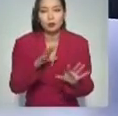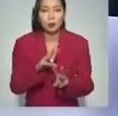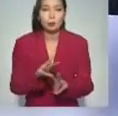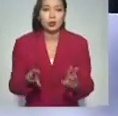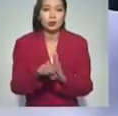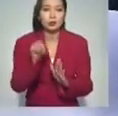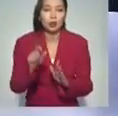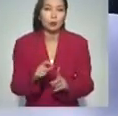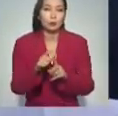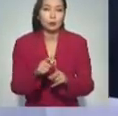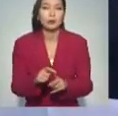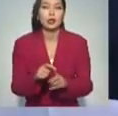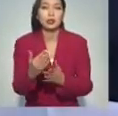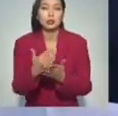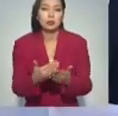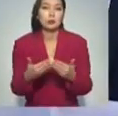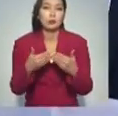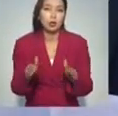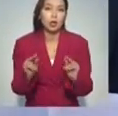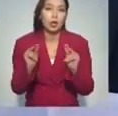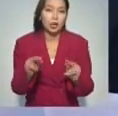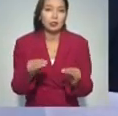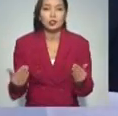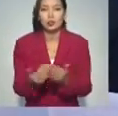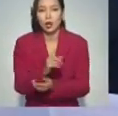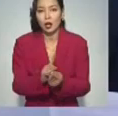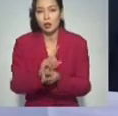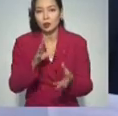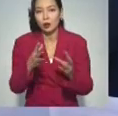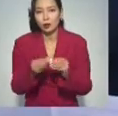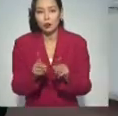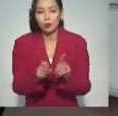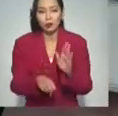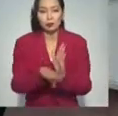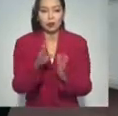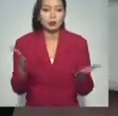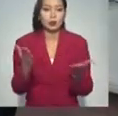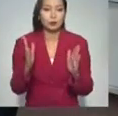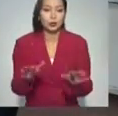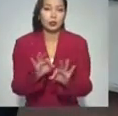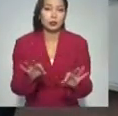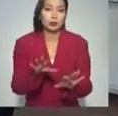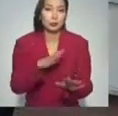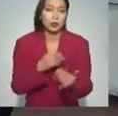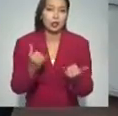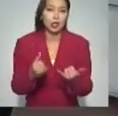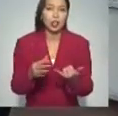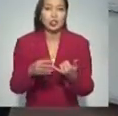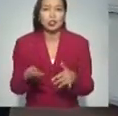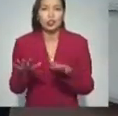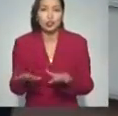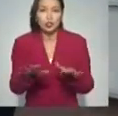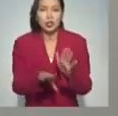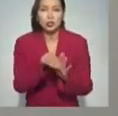партиялық тізім ашықтық, әділдік және жаңару принциптері бойынша жасақталатынын атап өтті. Бүгінде жер-жерде сайлау